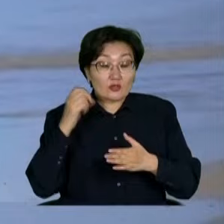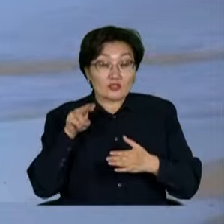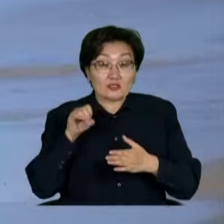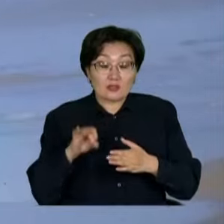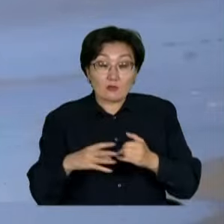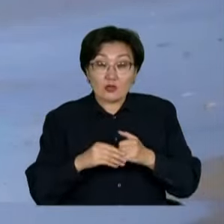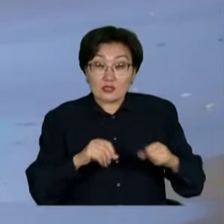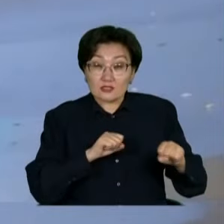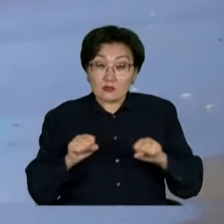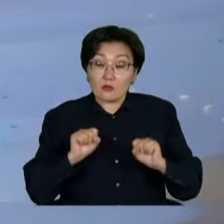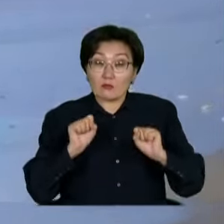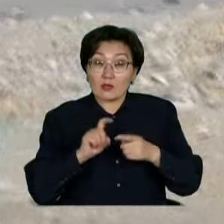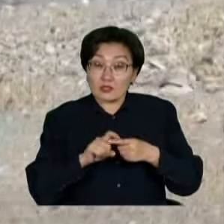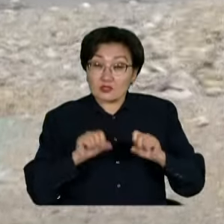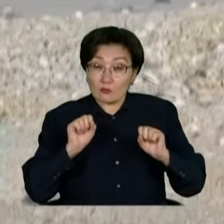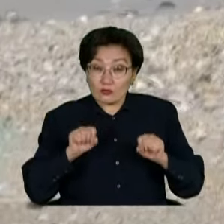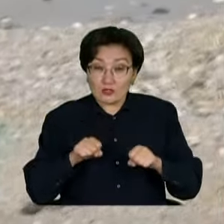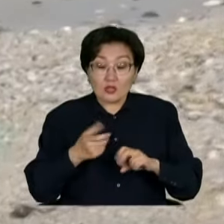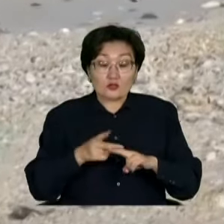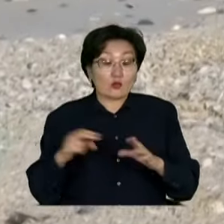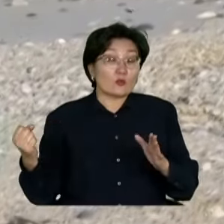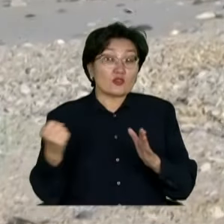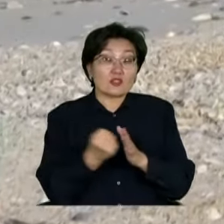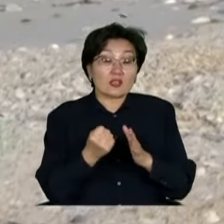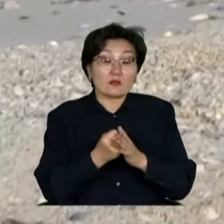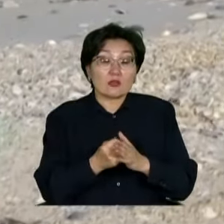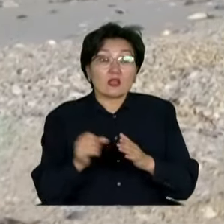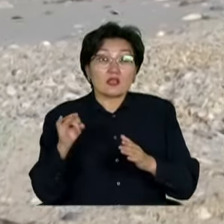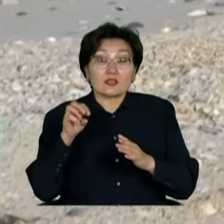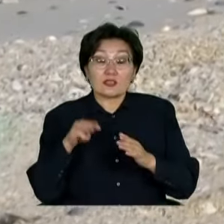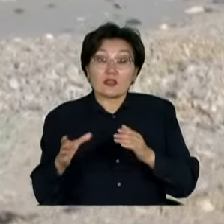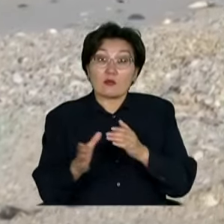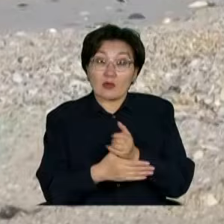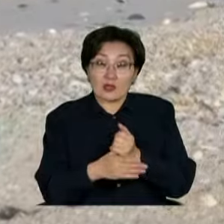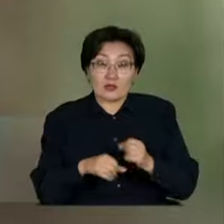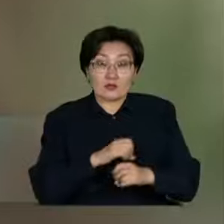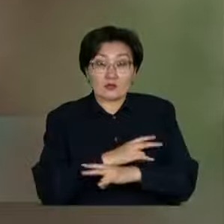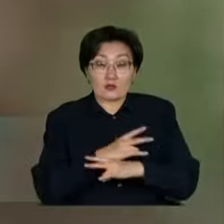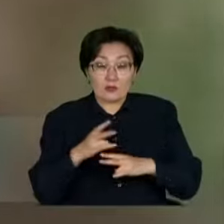жер сілкінісімен байланыстырып отыр. Сол соққы су жануарын оңдырмады деп болжайды.